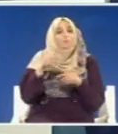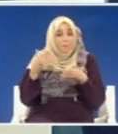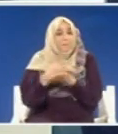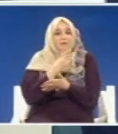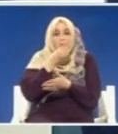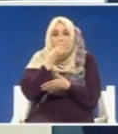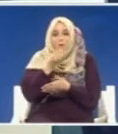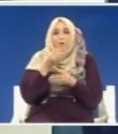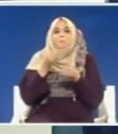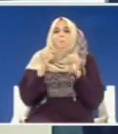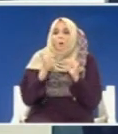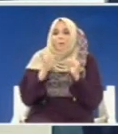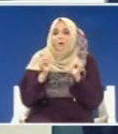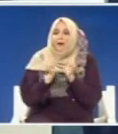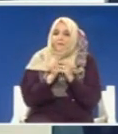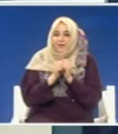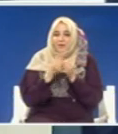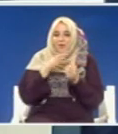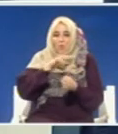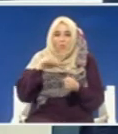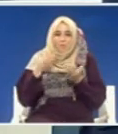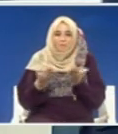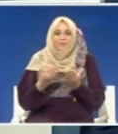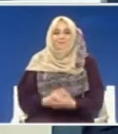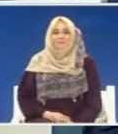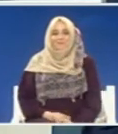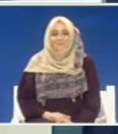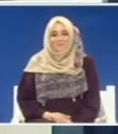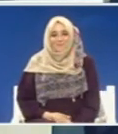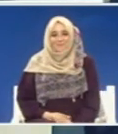مفيدة عبر هذا الفضاء.